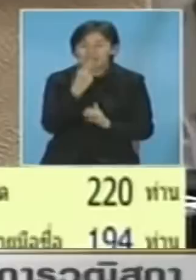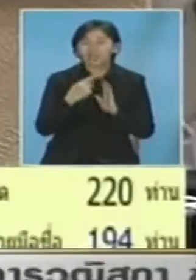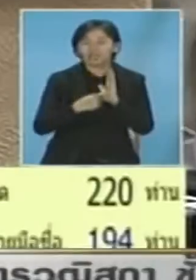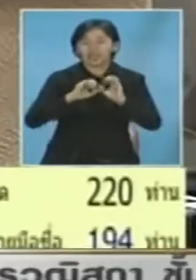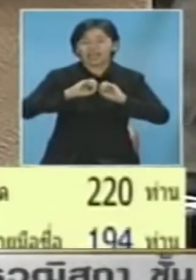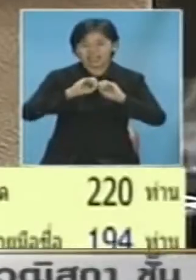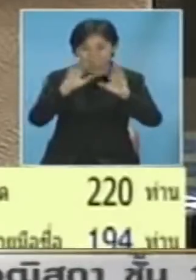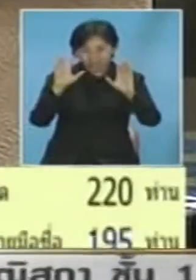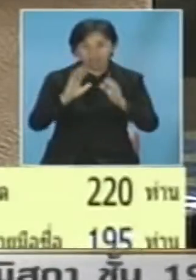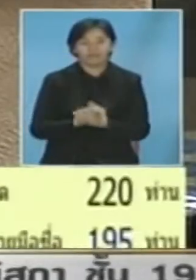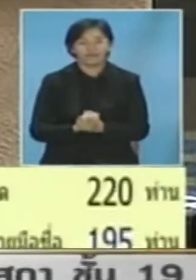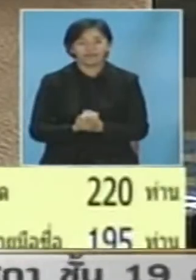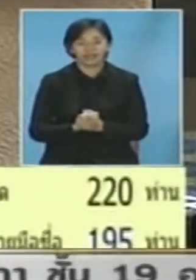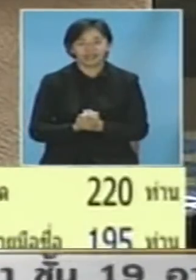า